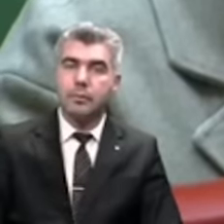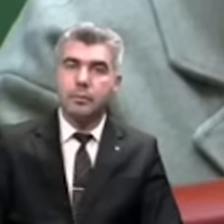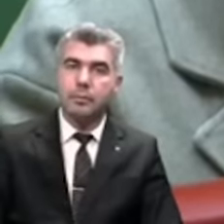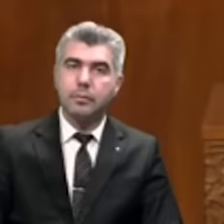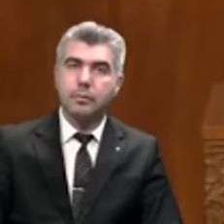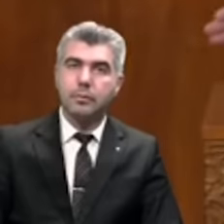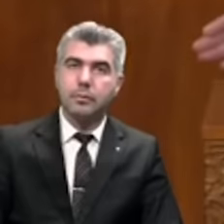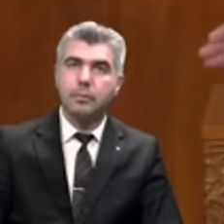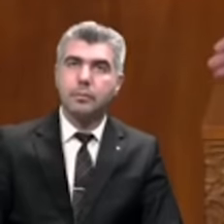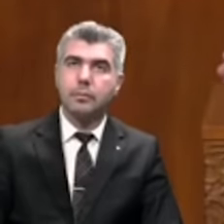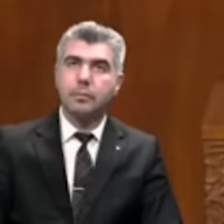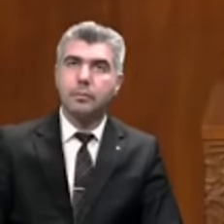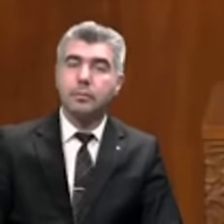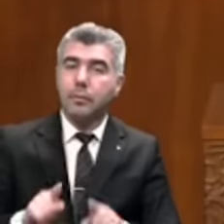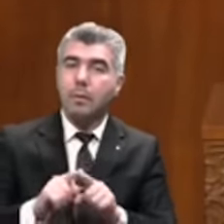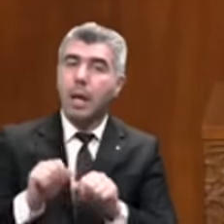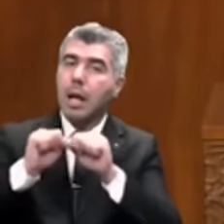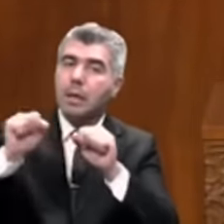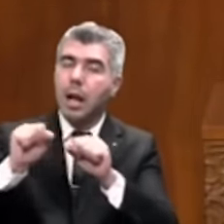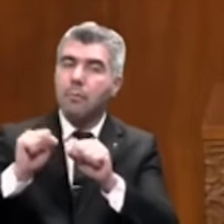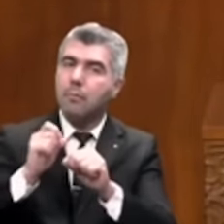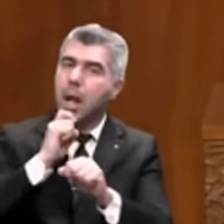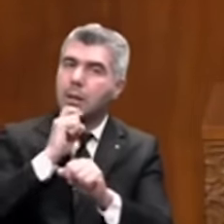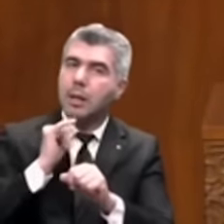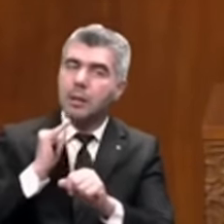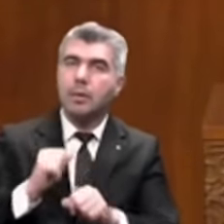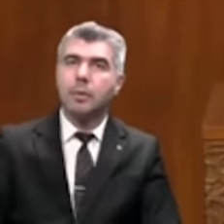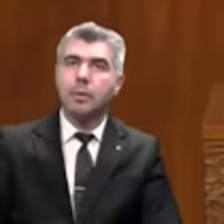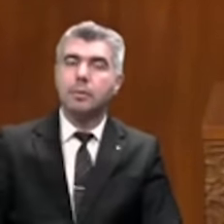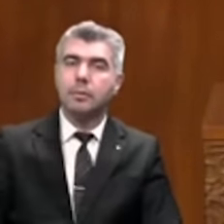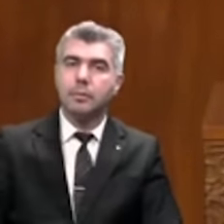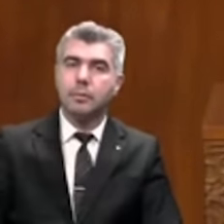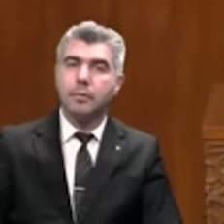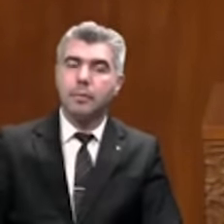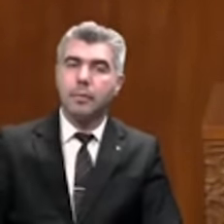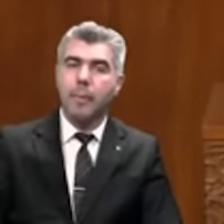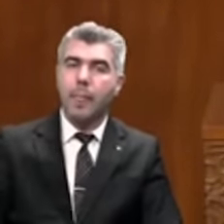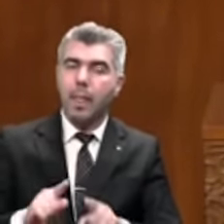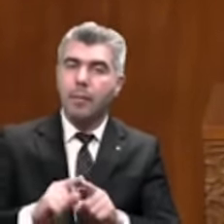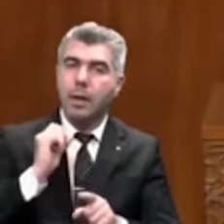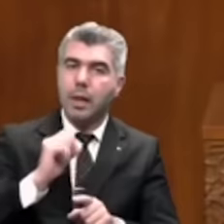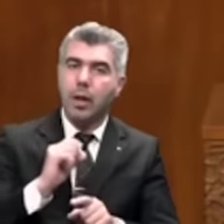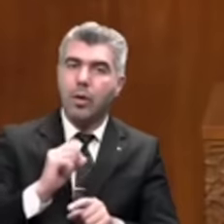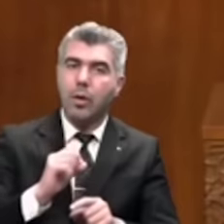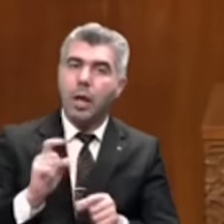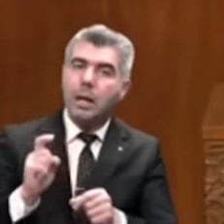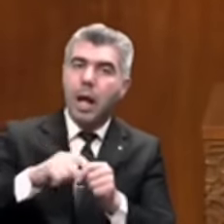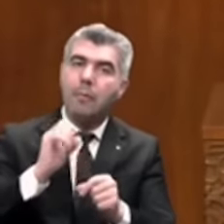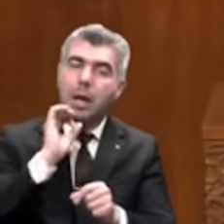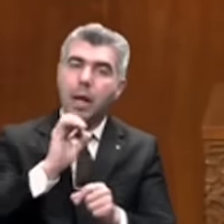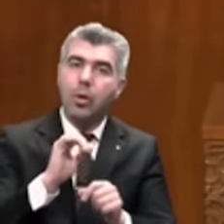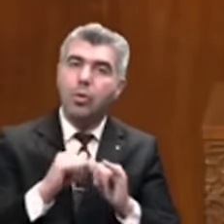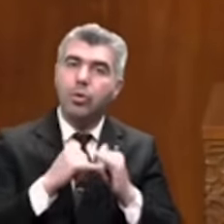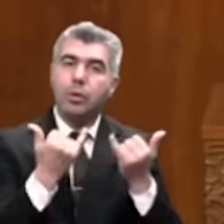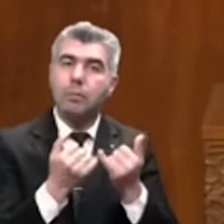سميتو، فضلتوا انكم تبقاو في يعني في الاضرابات. الاف ان او بقاو معاهم في الاجتماع حتى نهار